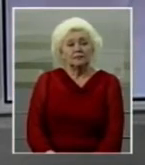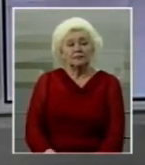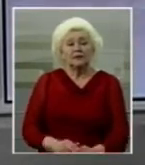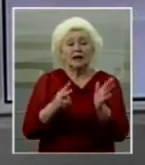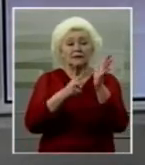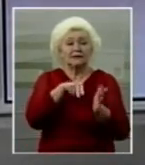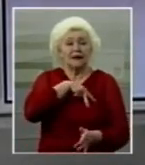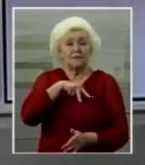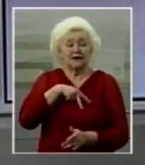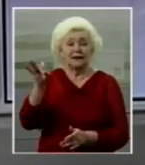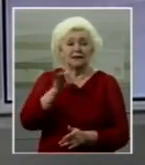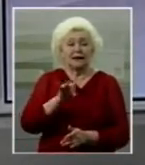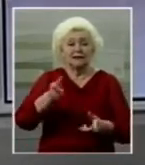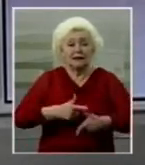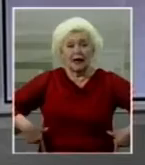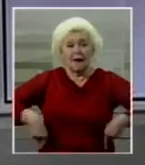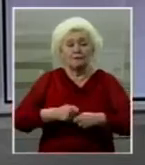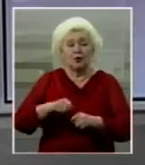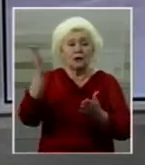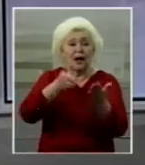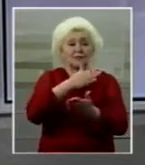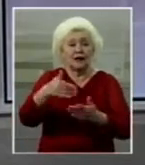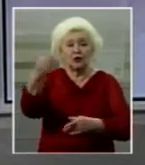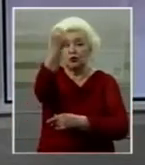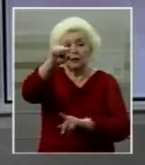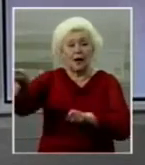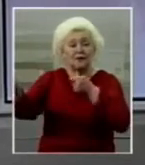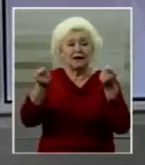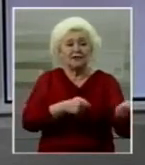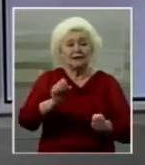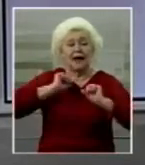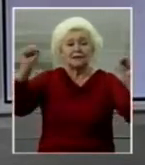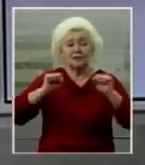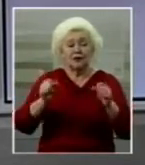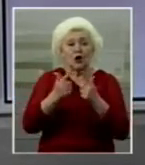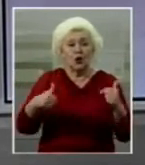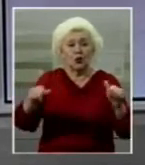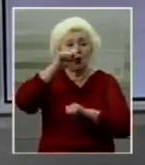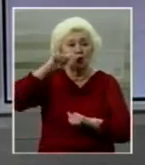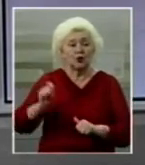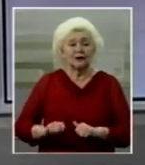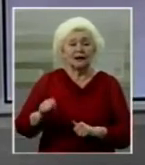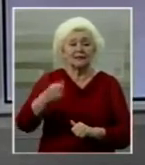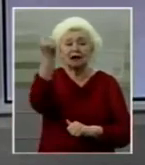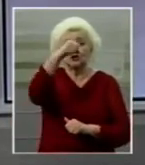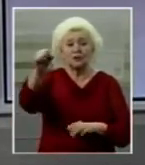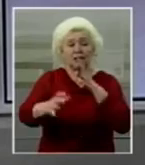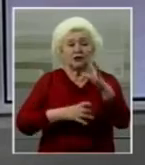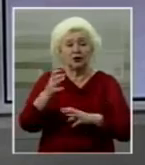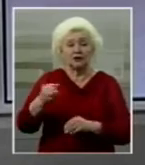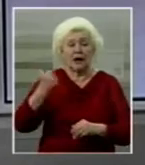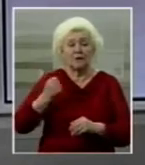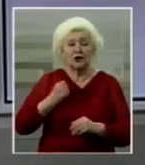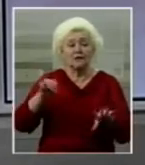Сім медалей і три пояси абсолютного чемпіона привезли спортсмени Херсонського коша українського козацтва з чемпіонату світу з